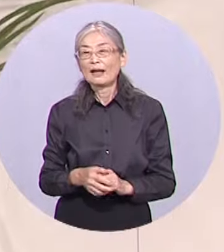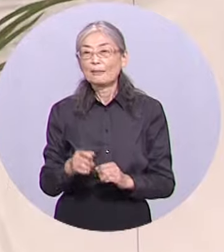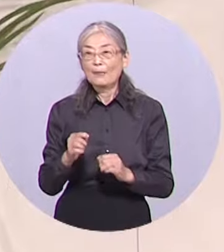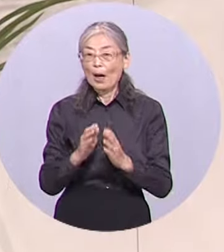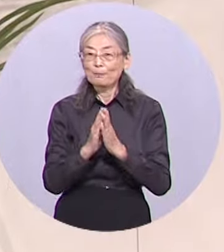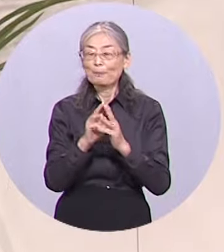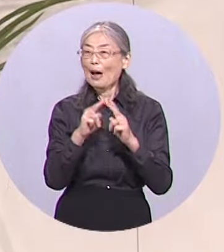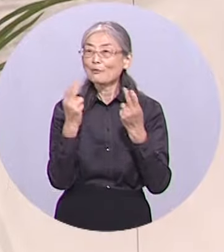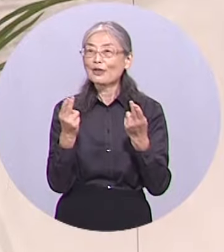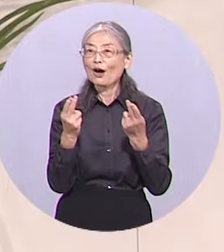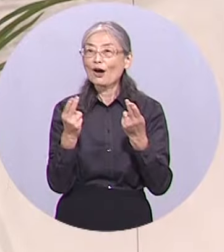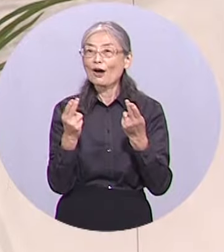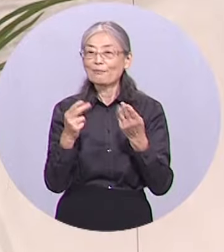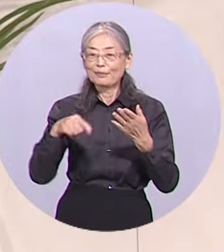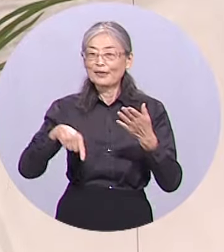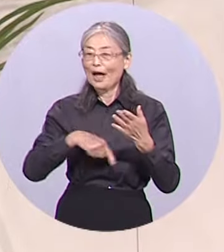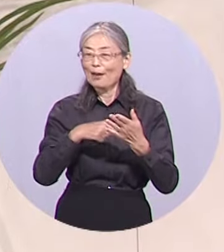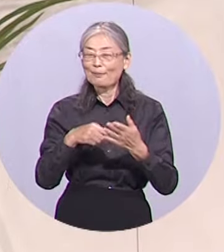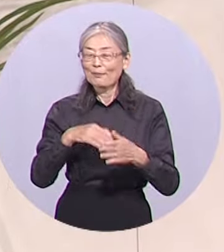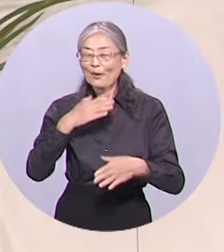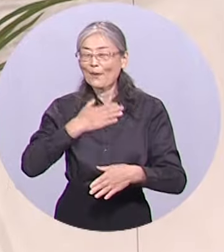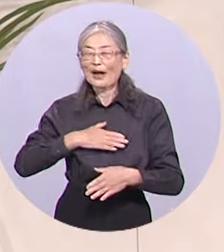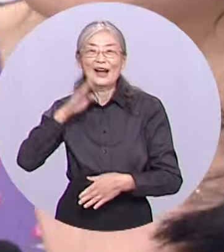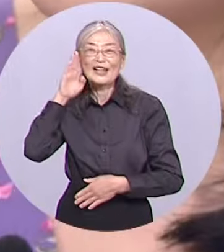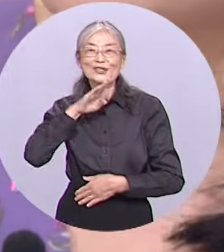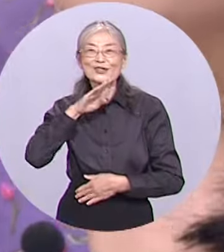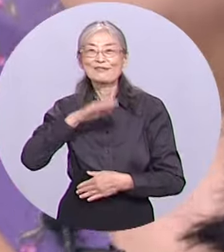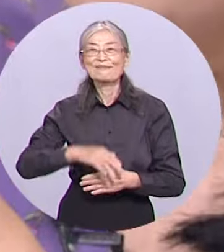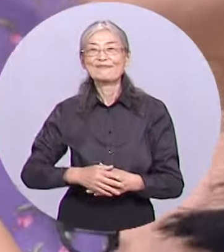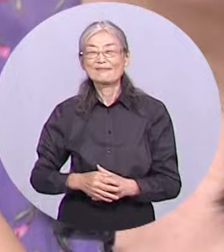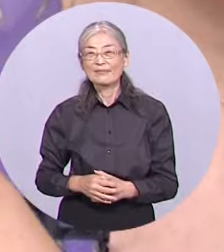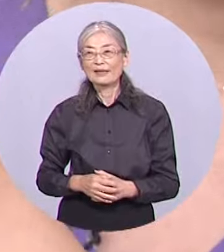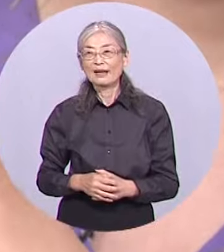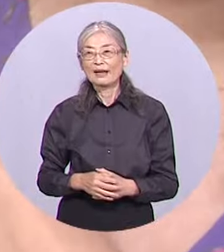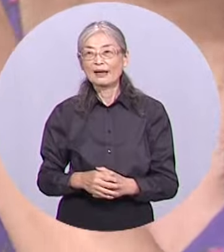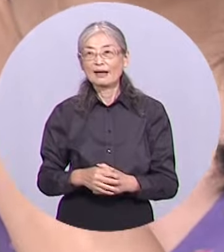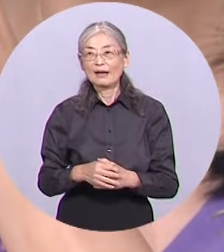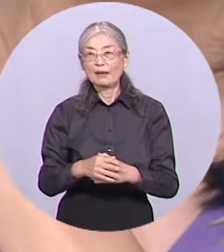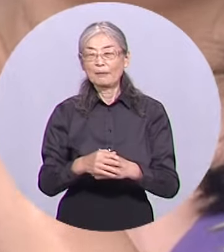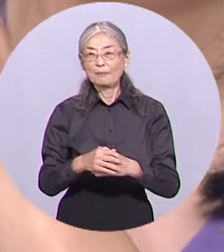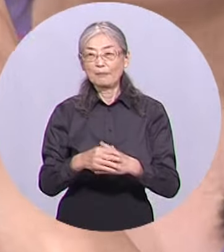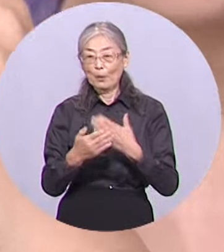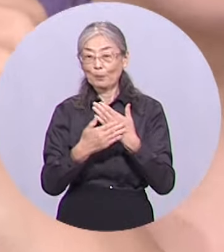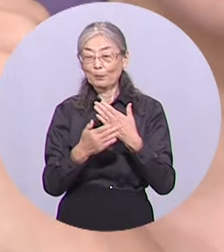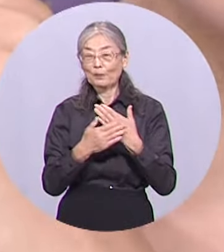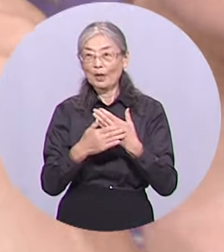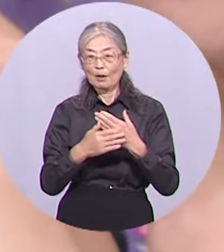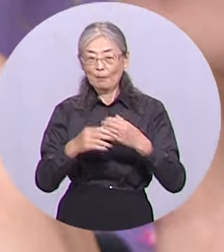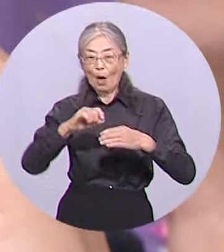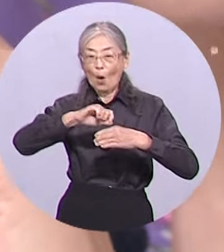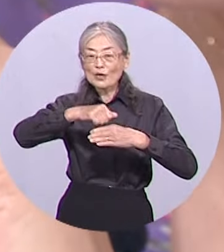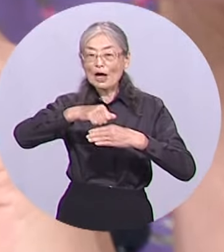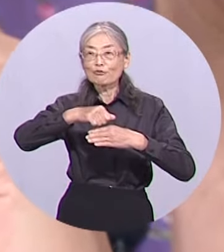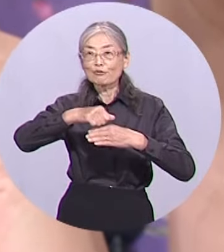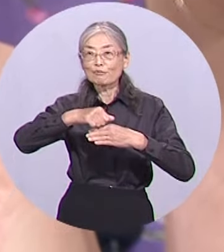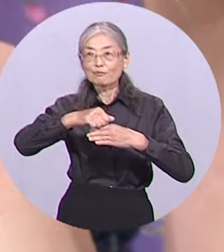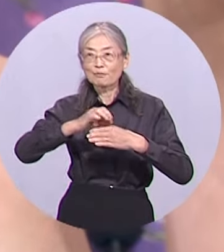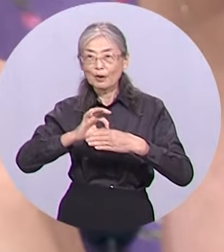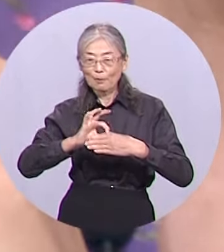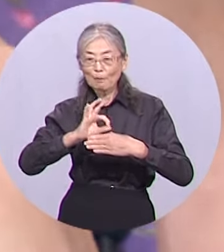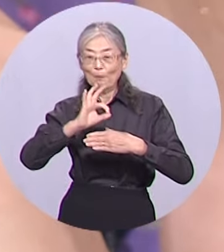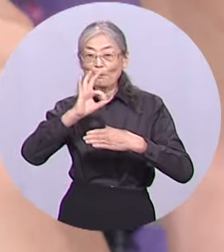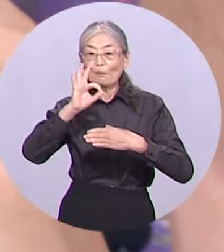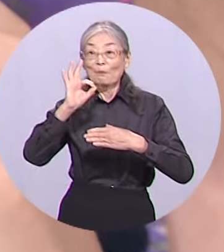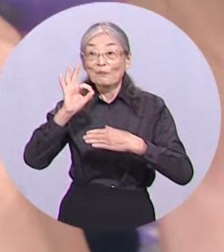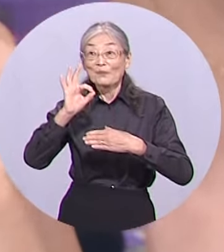った冊子もありまして、内容もすごい分かりやすいものとなっております。この表紙のお財布からなんとお金も